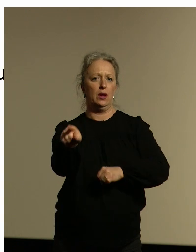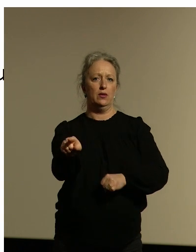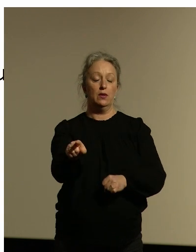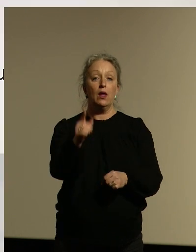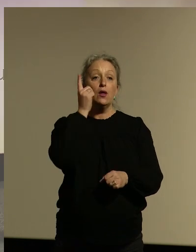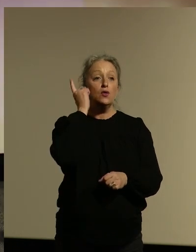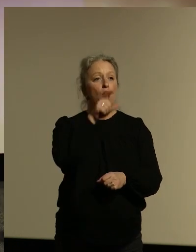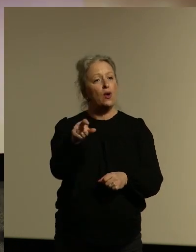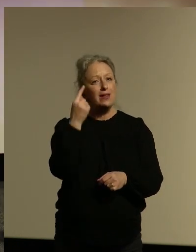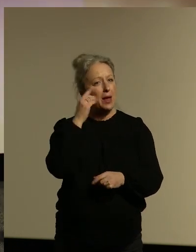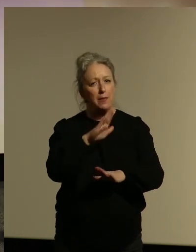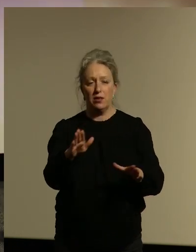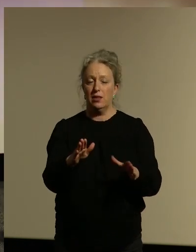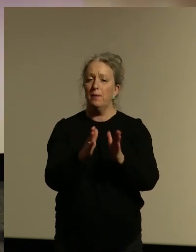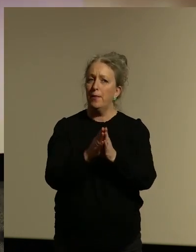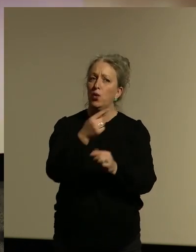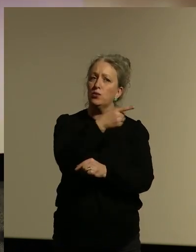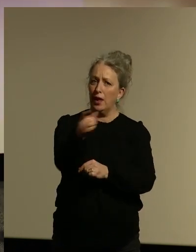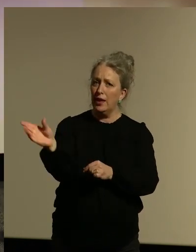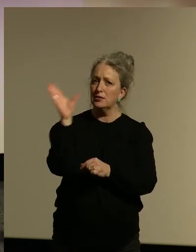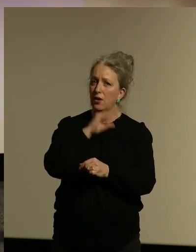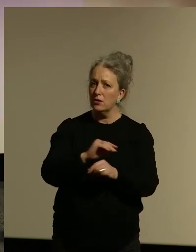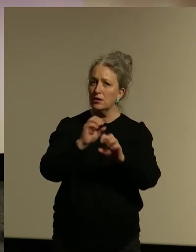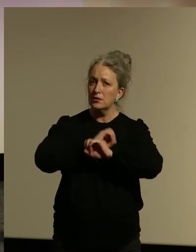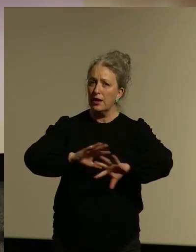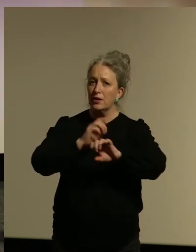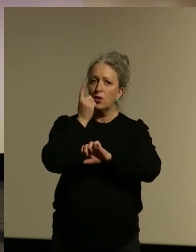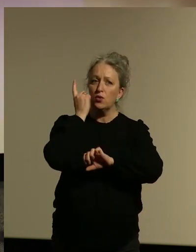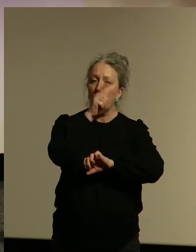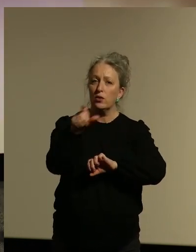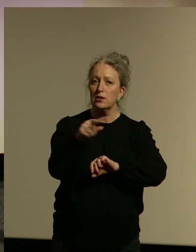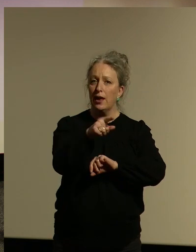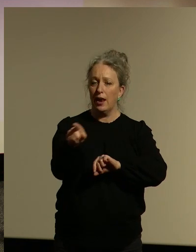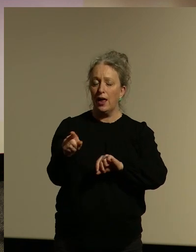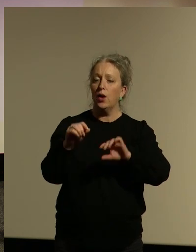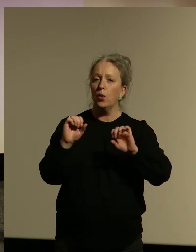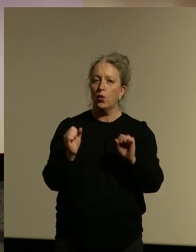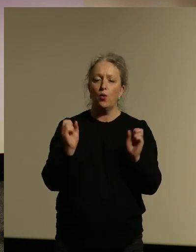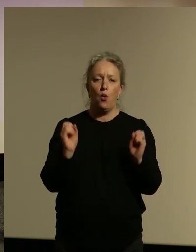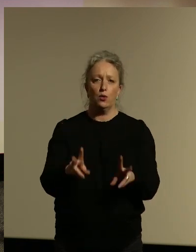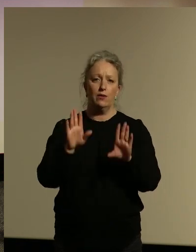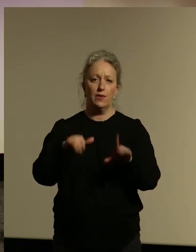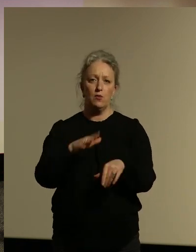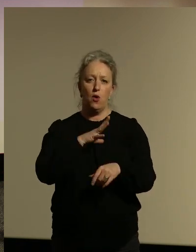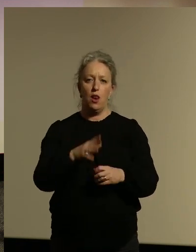selle peale. Nii et palun, teie saate neile seda selgeks teha, kui ohtlik see võib tegelikult olla.